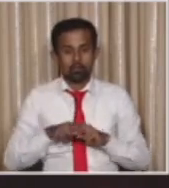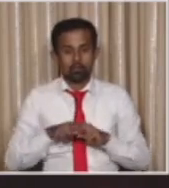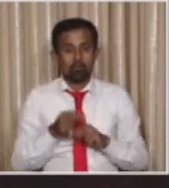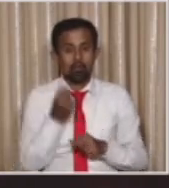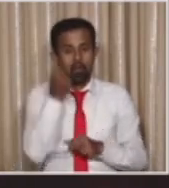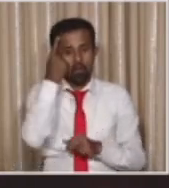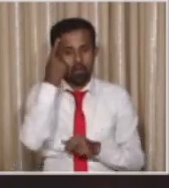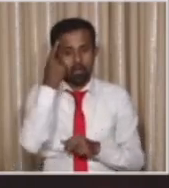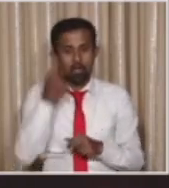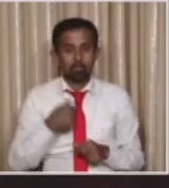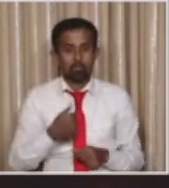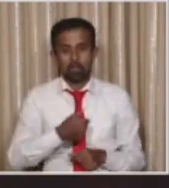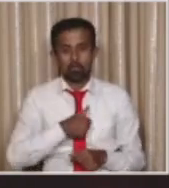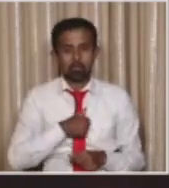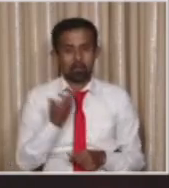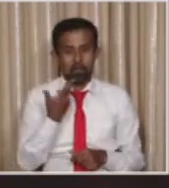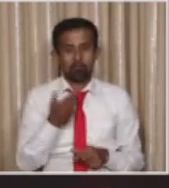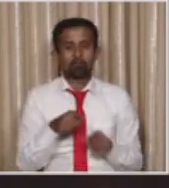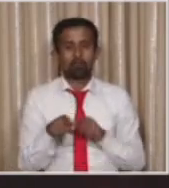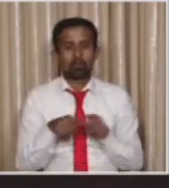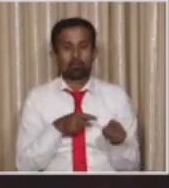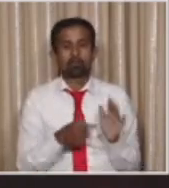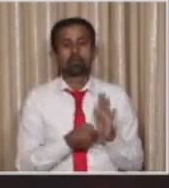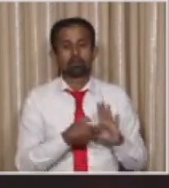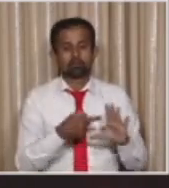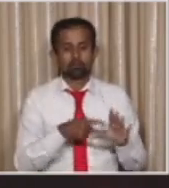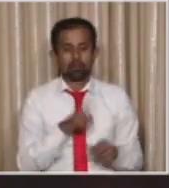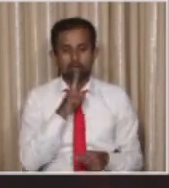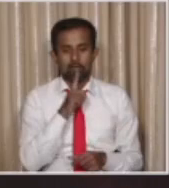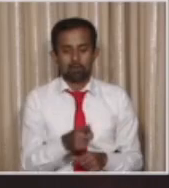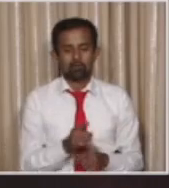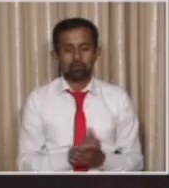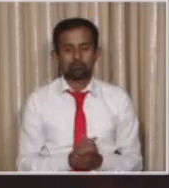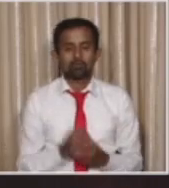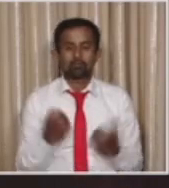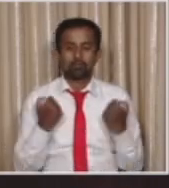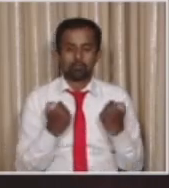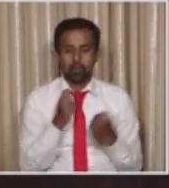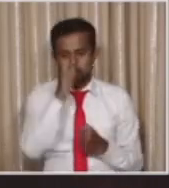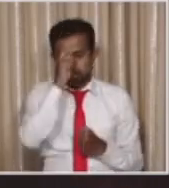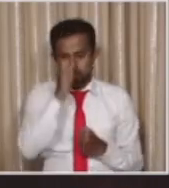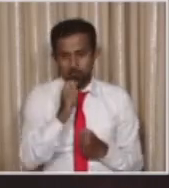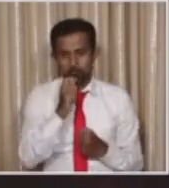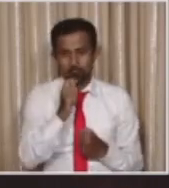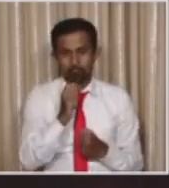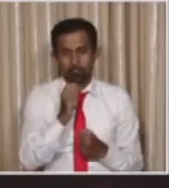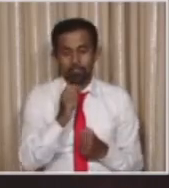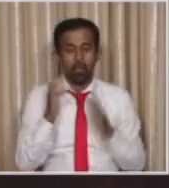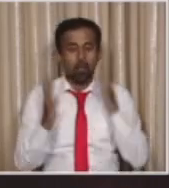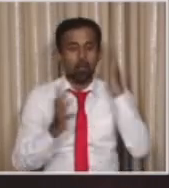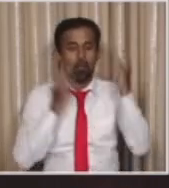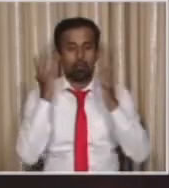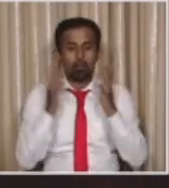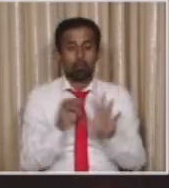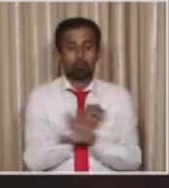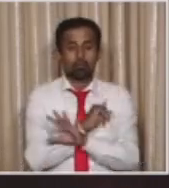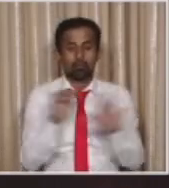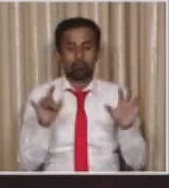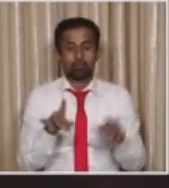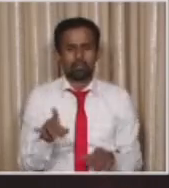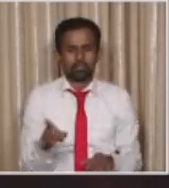अद अभी विरुद्ध वगैतन के उत्साह कले गर सभापत्मी मे लोके दासेवन